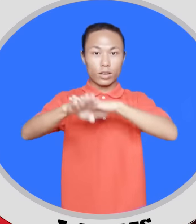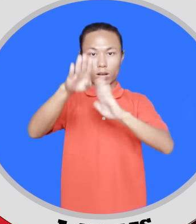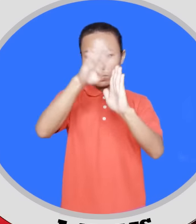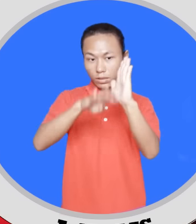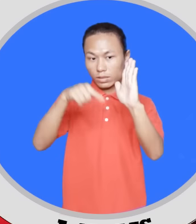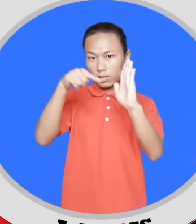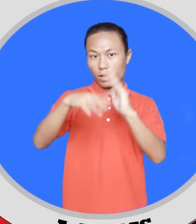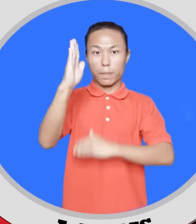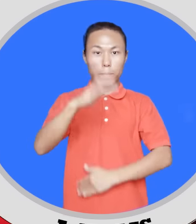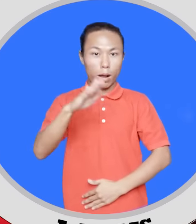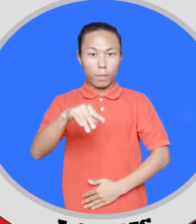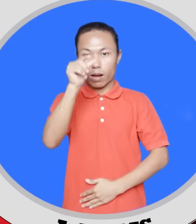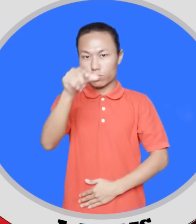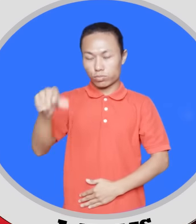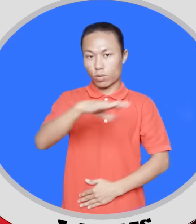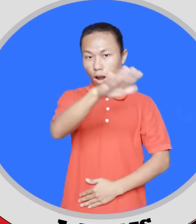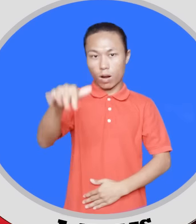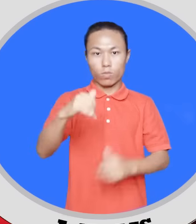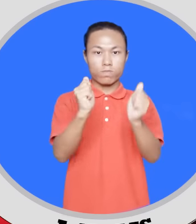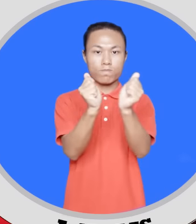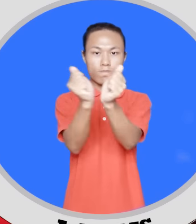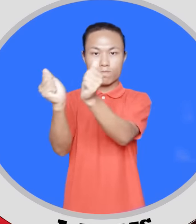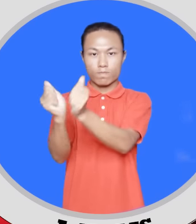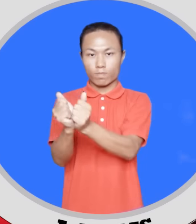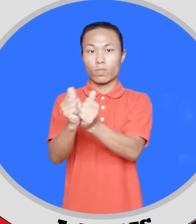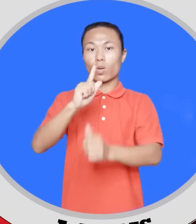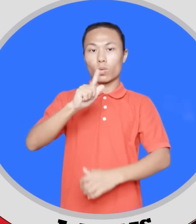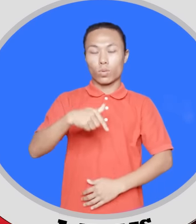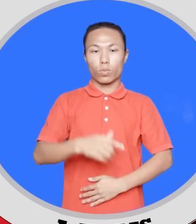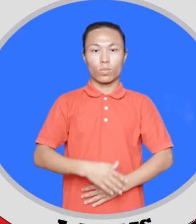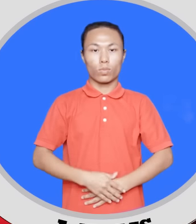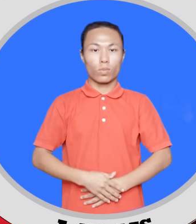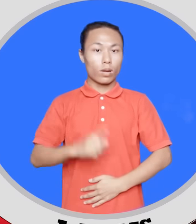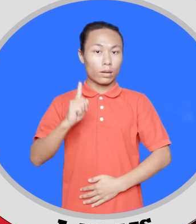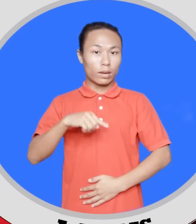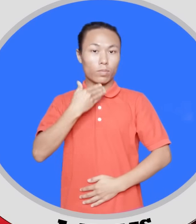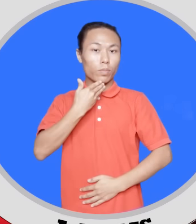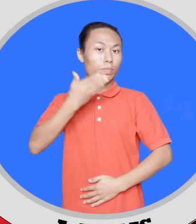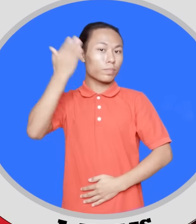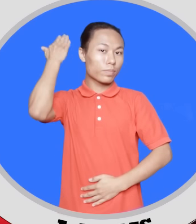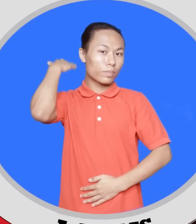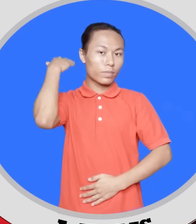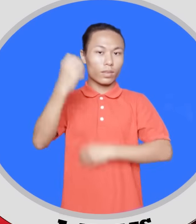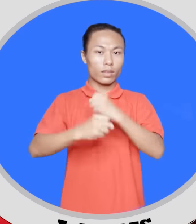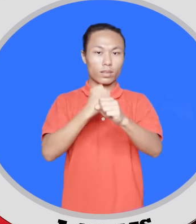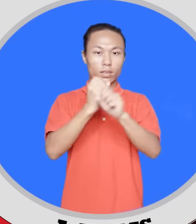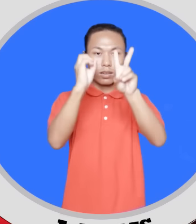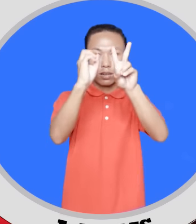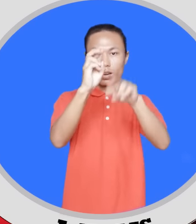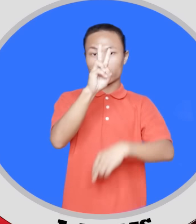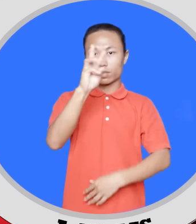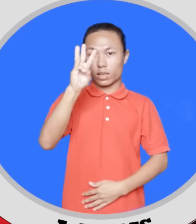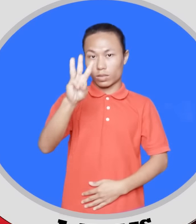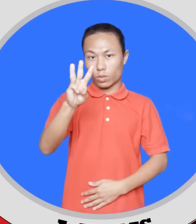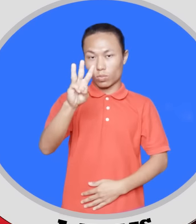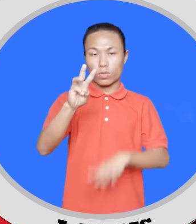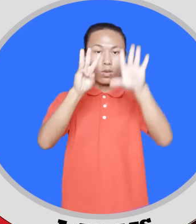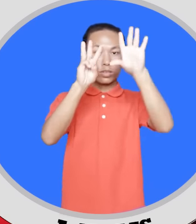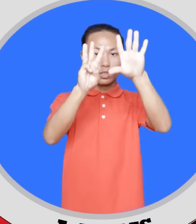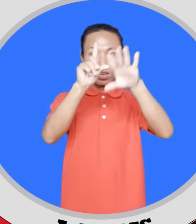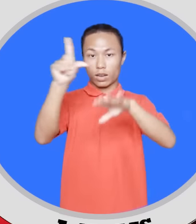မှာပါဝင်ပတ်သက်နေတဲ့အခြားသောအဖွဲ့အစည်းနဲ့လူပုဂ္ဂိုလ်အလုံးအပေါ်ဒဏ်ခတ်ပိတ်ဆို့မှုတွေချမှတ်ဖို့တိုက်တွန်းထားပါရယ်။အကြမ်းဖ